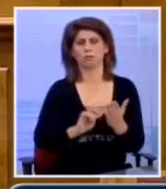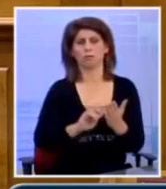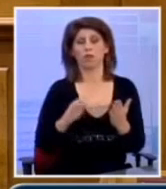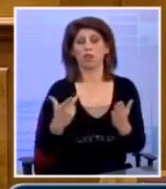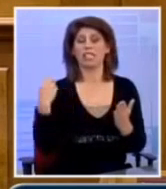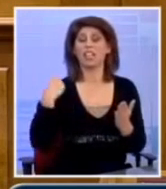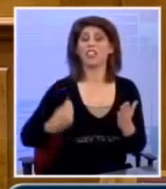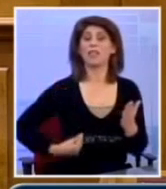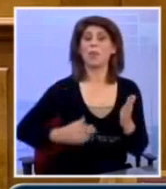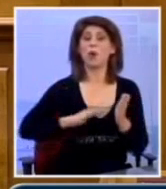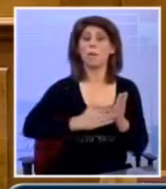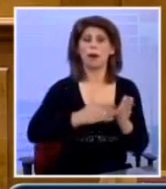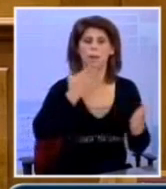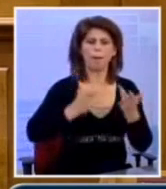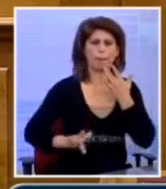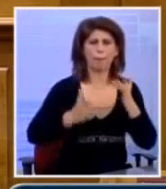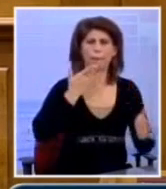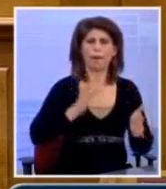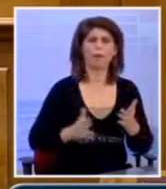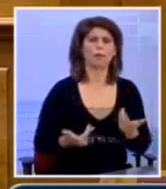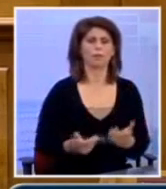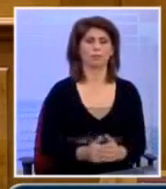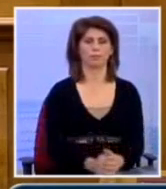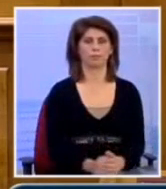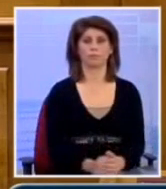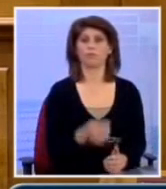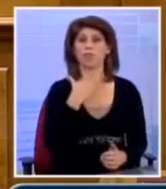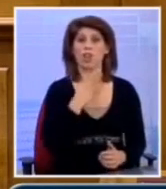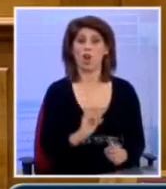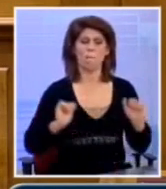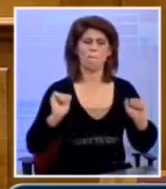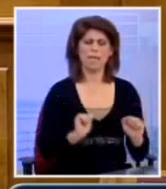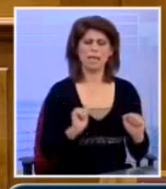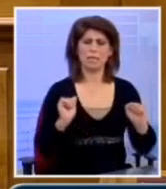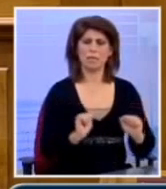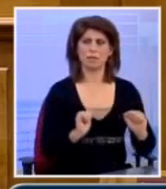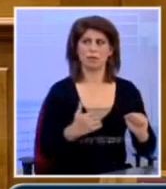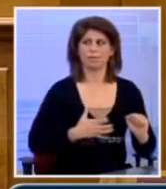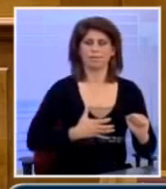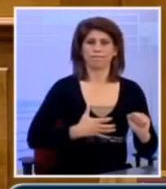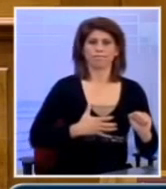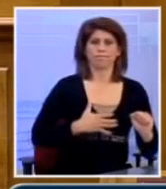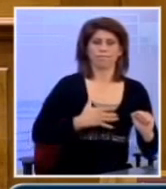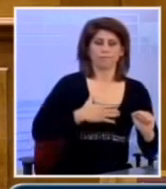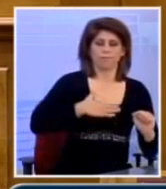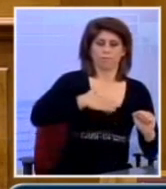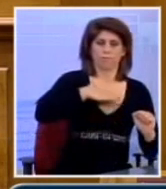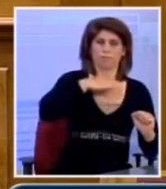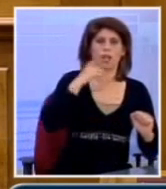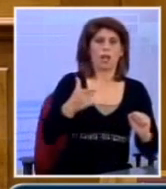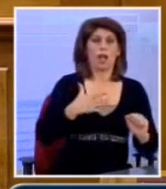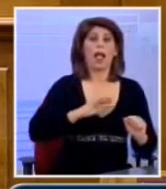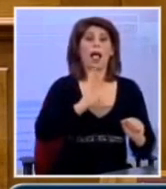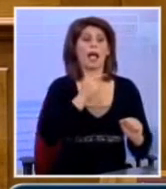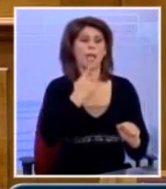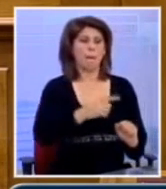οι δημόσιοι υπάλληλοι παραιτήθηκαν επειδή τους ασκούνταν πιέσεις να μην ελέγξουν